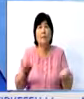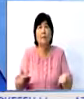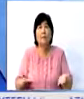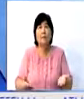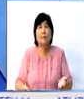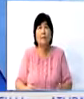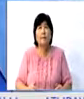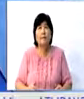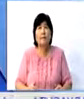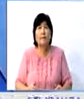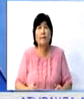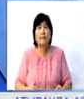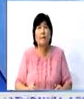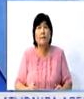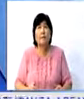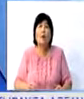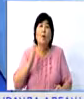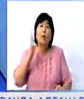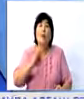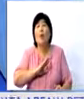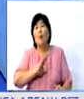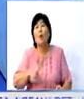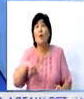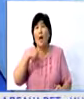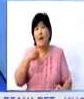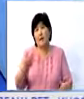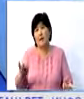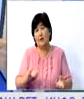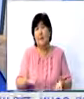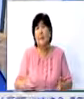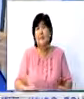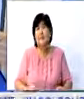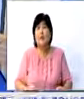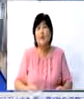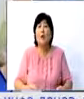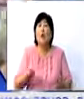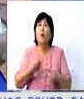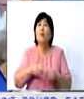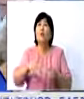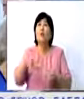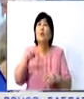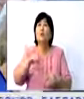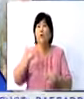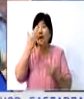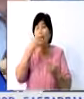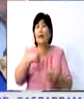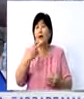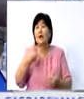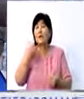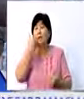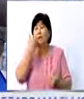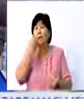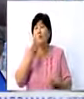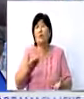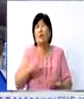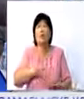айтамын болады? Олама болмаса болмайды, айтаршы. Осылайша депутаттар елге қарайтын бетіміз жоқ деп күйініп